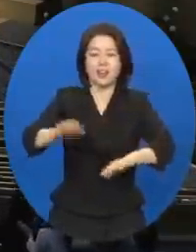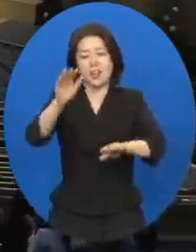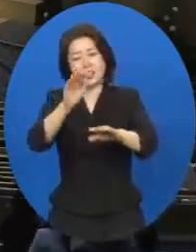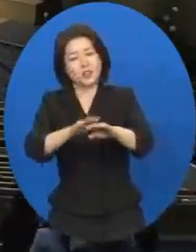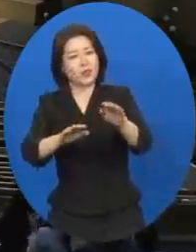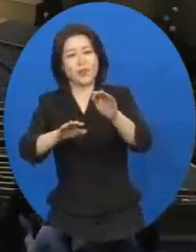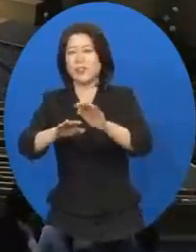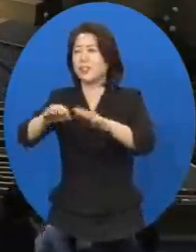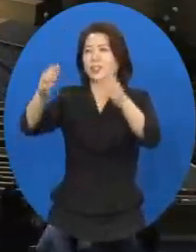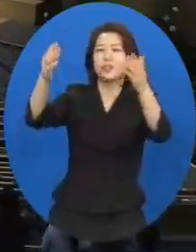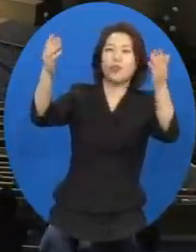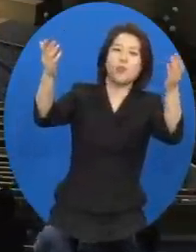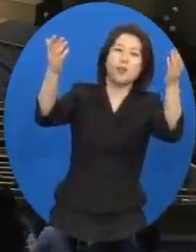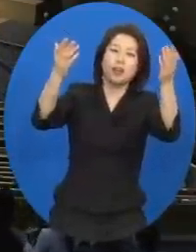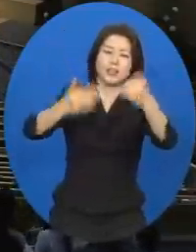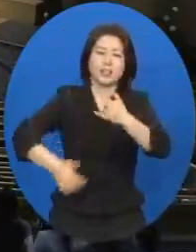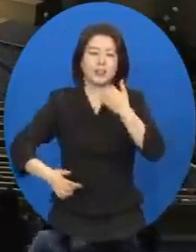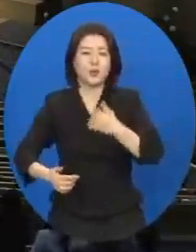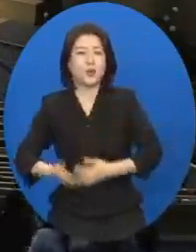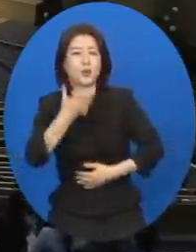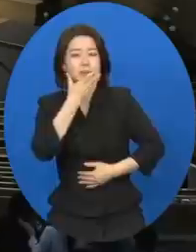감사하라. 손을 들고